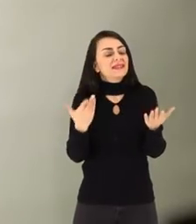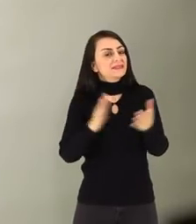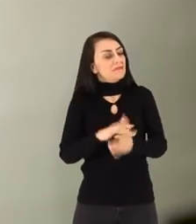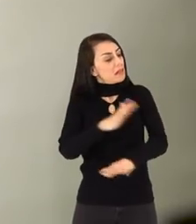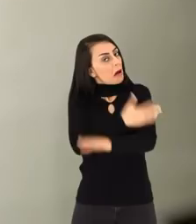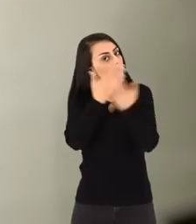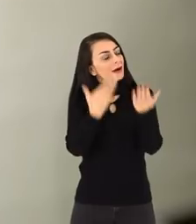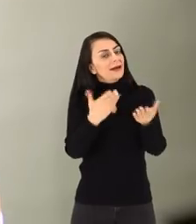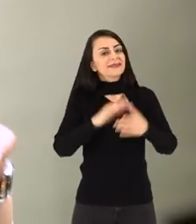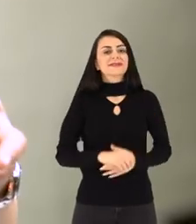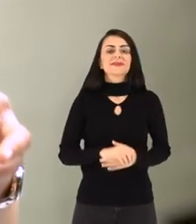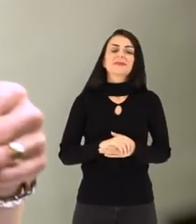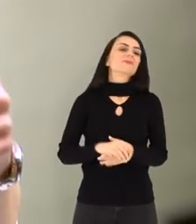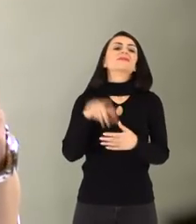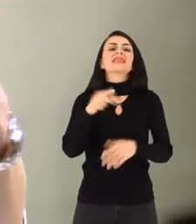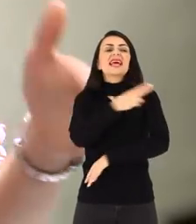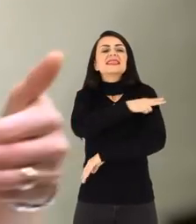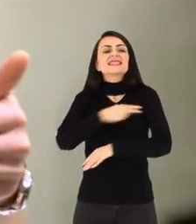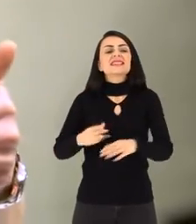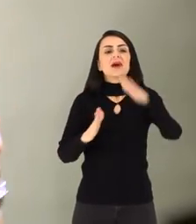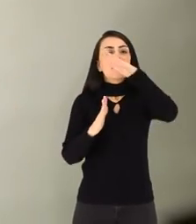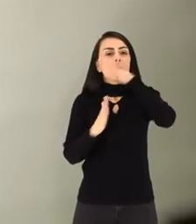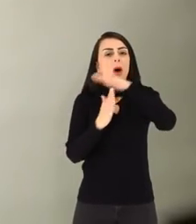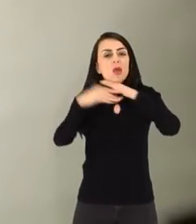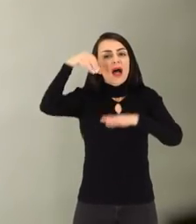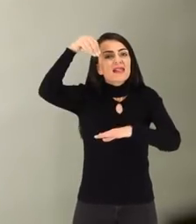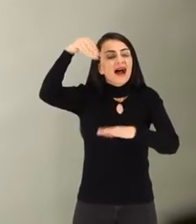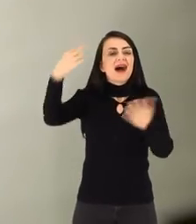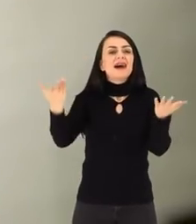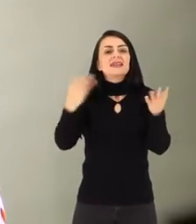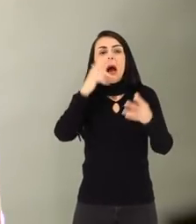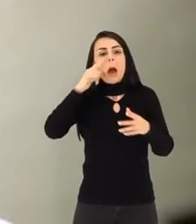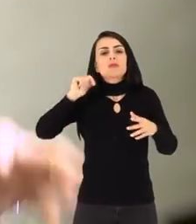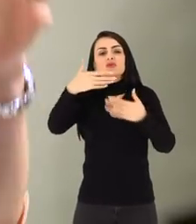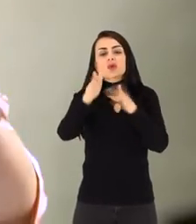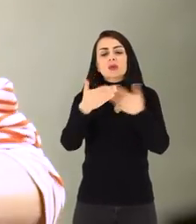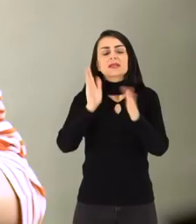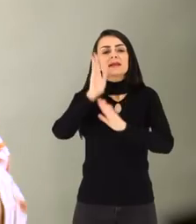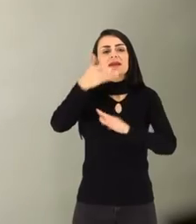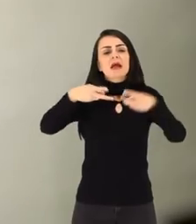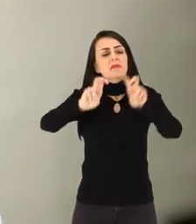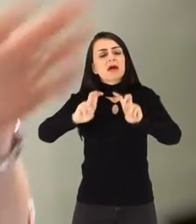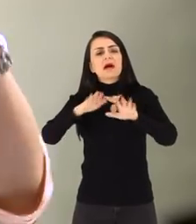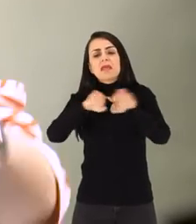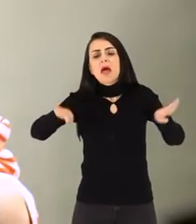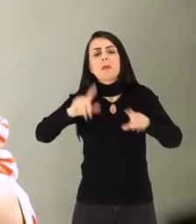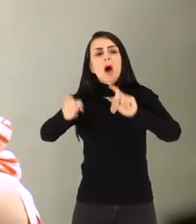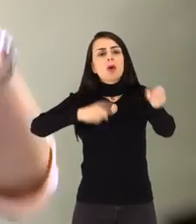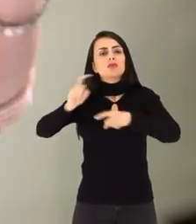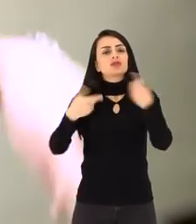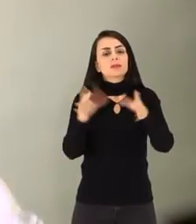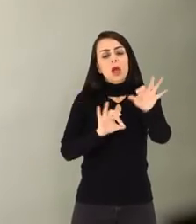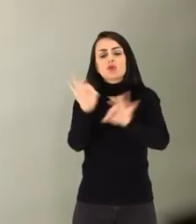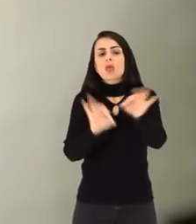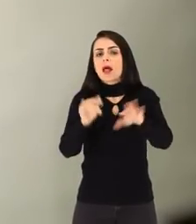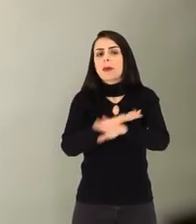gerçekten. Evet. Ondan sonra böyle işte sınıfın teneffüs aralarında müdürün odasına giderim. İşte sehpa bulurum, sandalye bulurum falan. Bir de organize ederim.